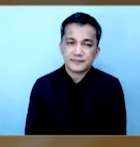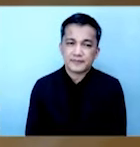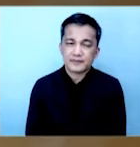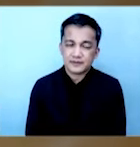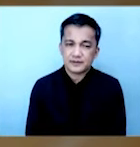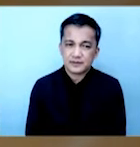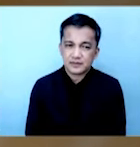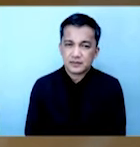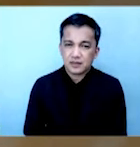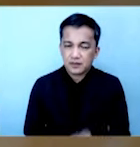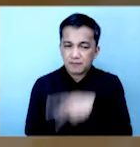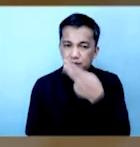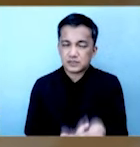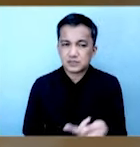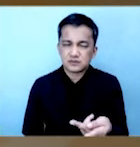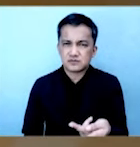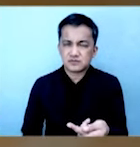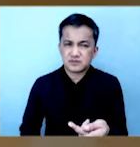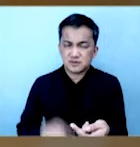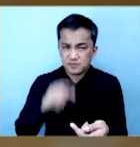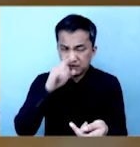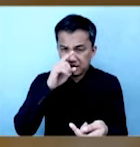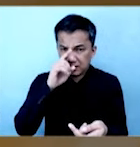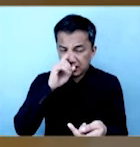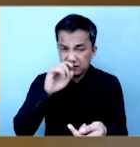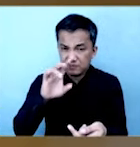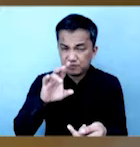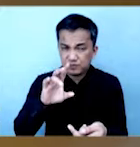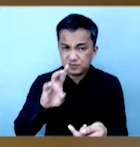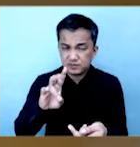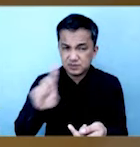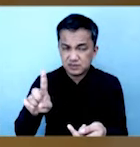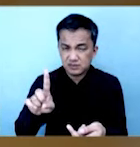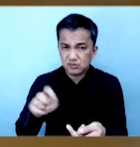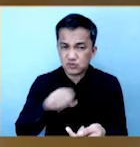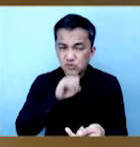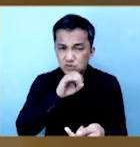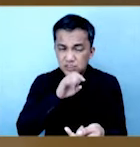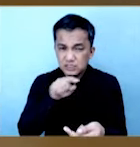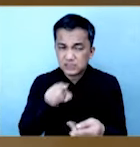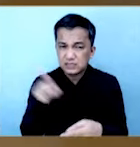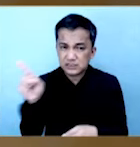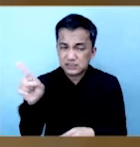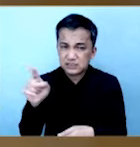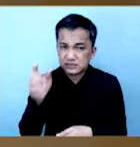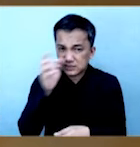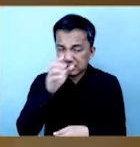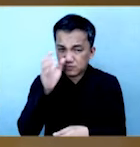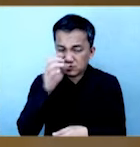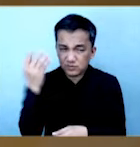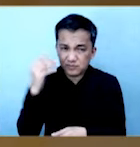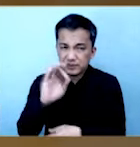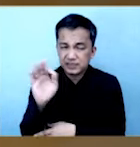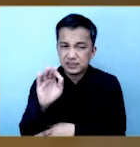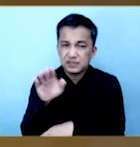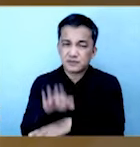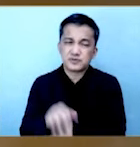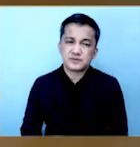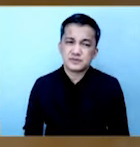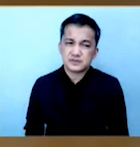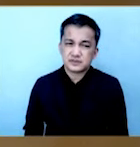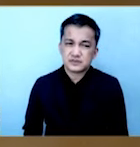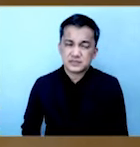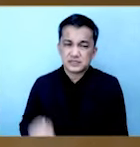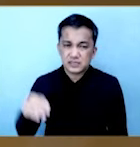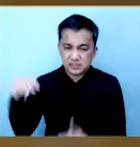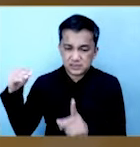Bulagta ang 71 taong gulang na lolang ito sa gitna ng kalsada sa Cebu City noong Biyernes ng hapon. Nasagasaan siya